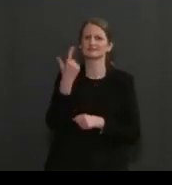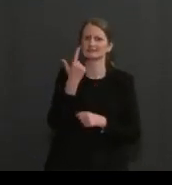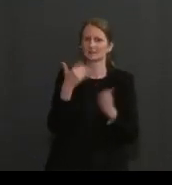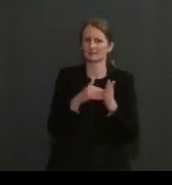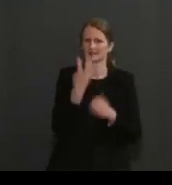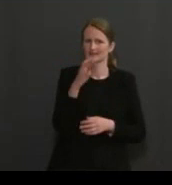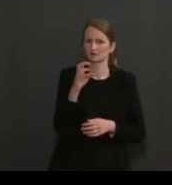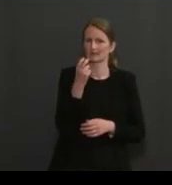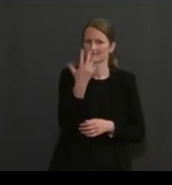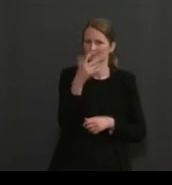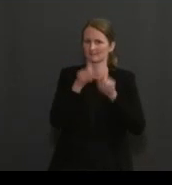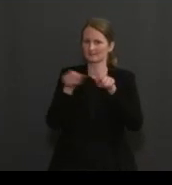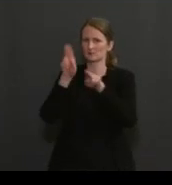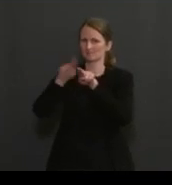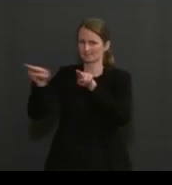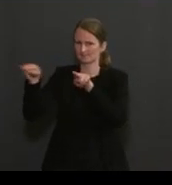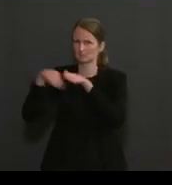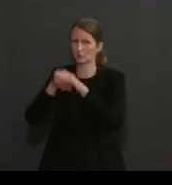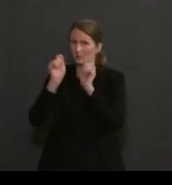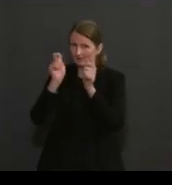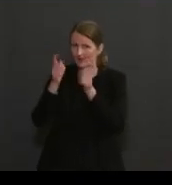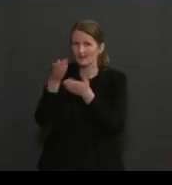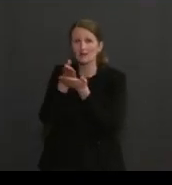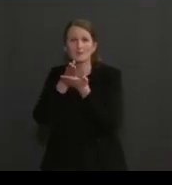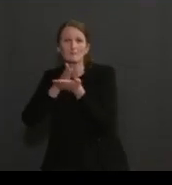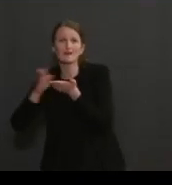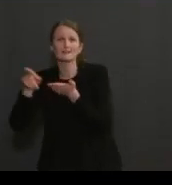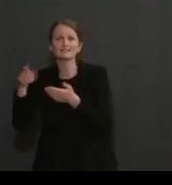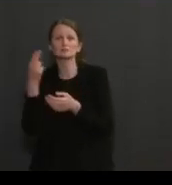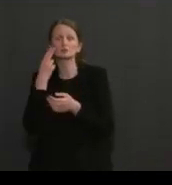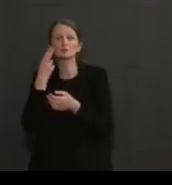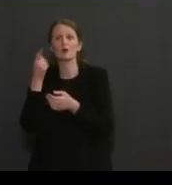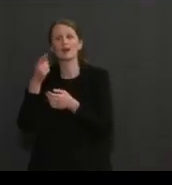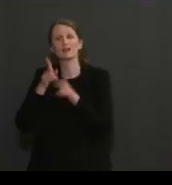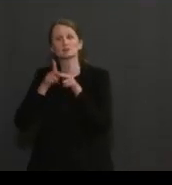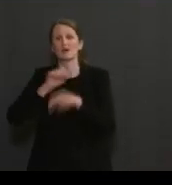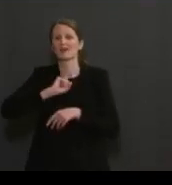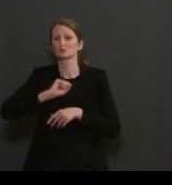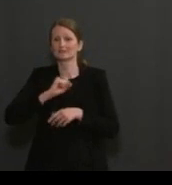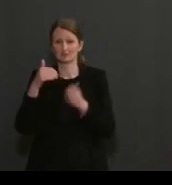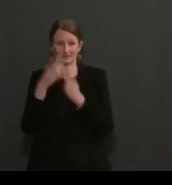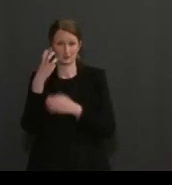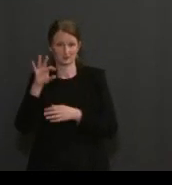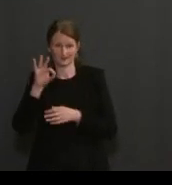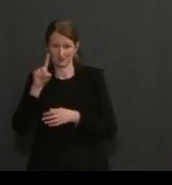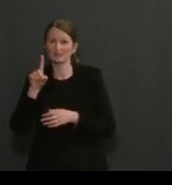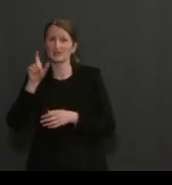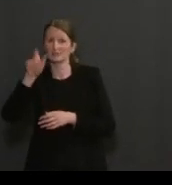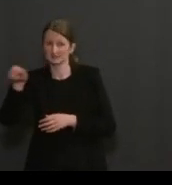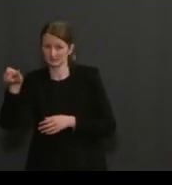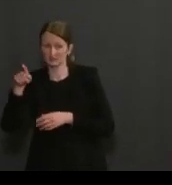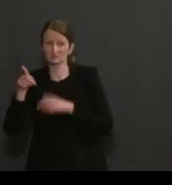le sont en réanimation et 60% ont besoin d'une ventilation artificielle. Ceci est donc bien